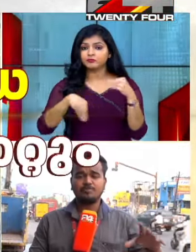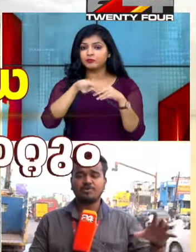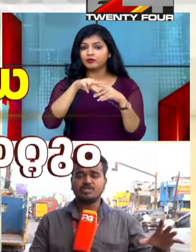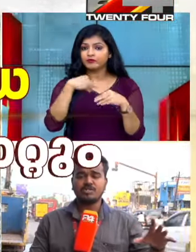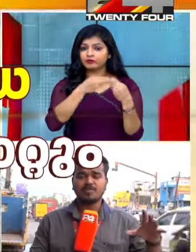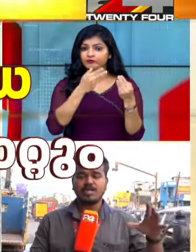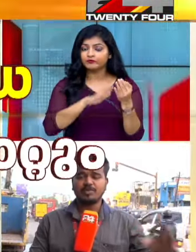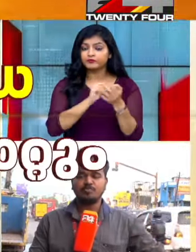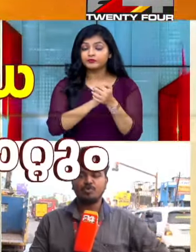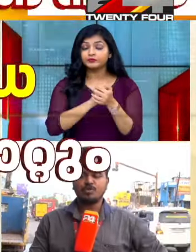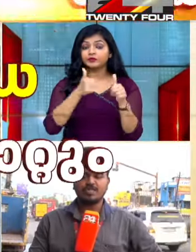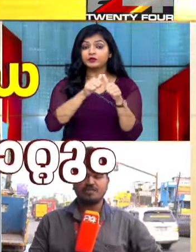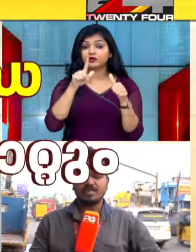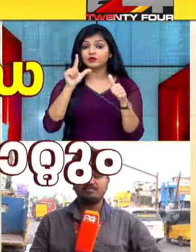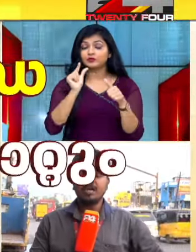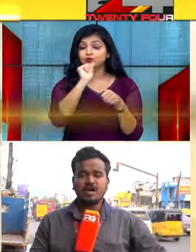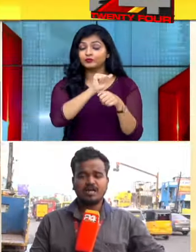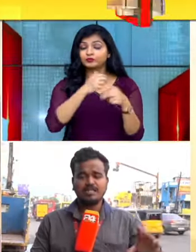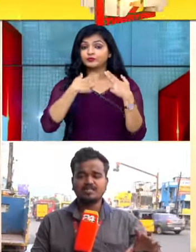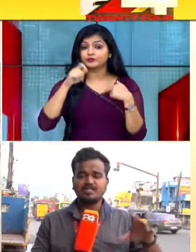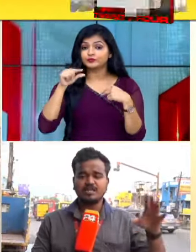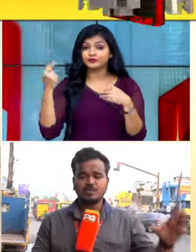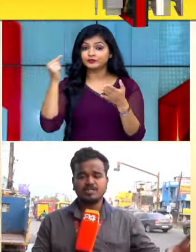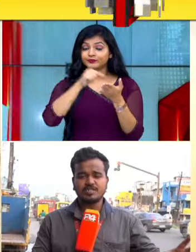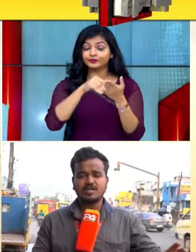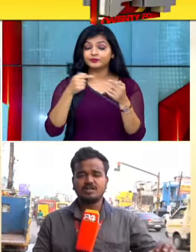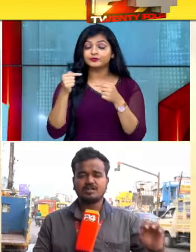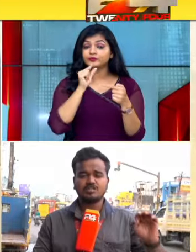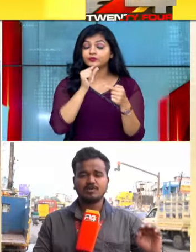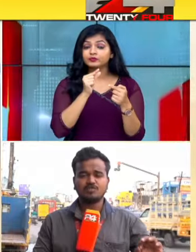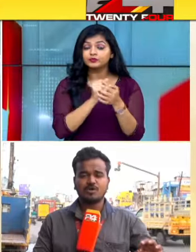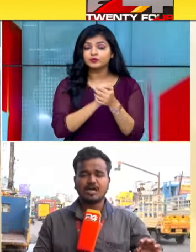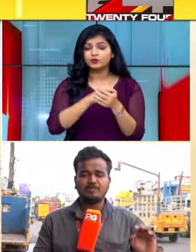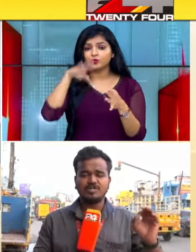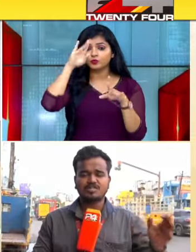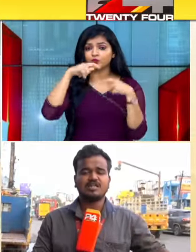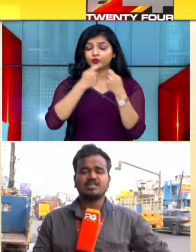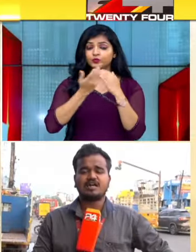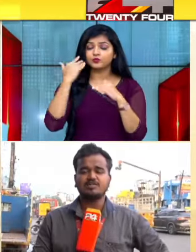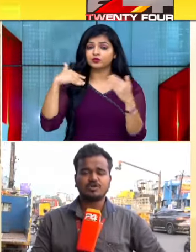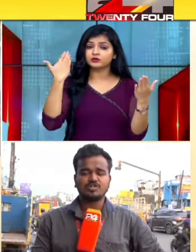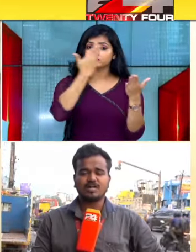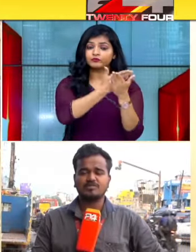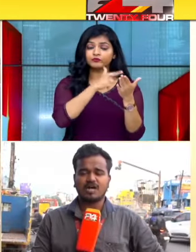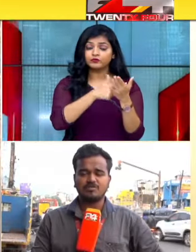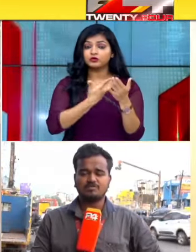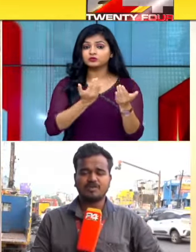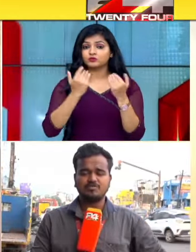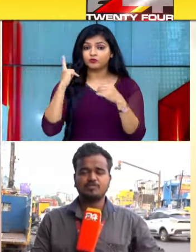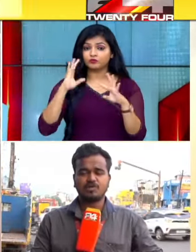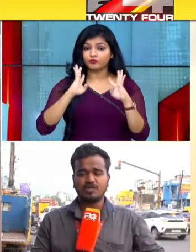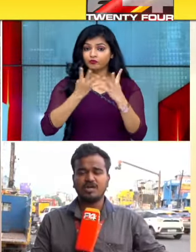അല്ലു അർജുൻ്റെ ഒരു അഭിഭാഷകർ പ്രധാനമായി മുന്നോട്ട് വെച്ച വാദം നേരത്തെ തന്നെ പോലീസിന് കൃത്യമായിട്ടുള്ള അപേക്ഷ നൽകിയതാണ്, സുരക്ഷ